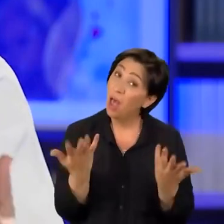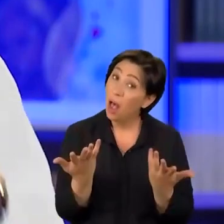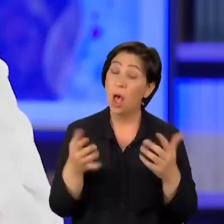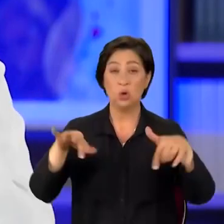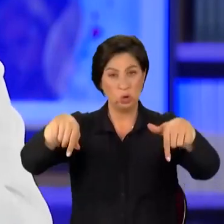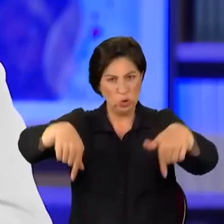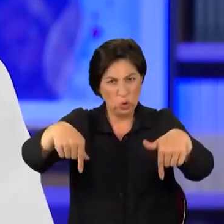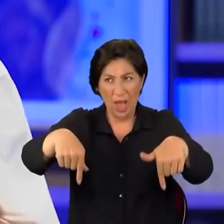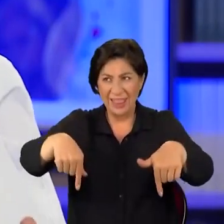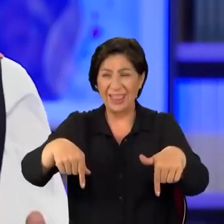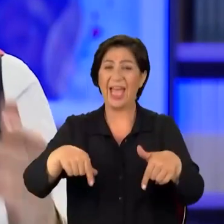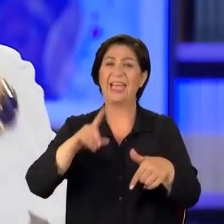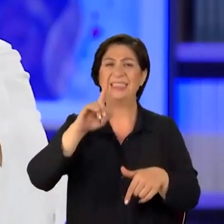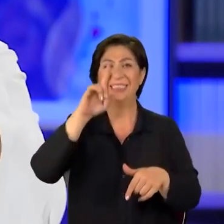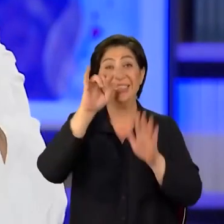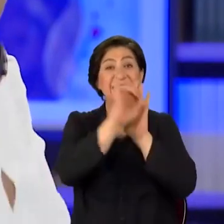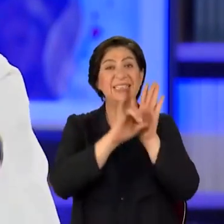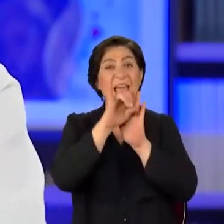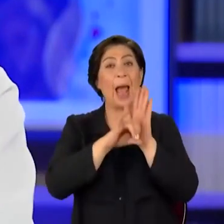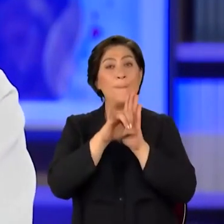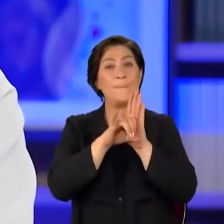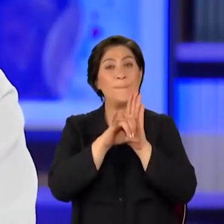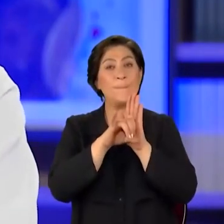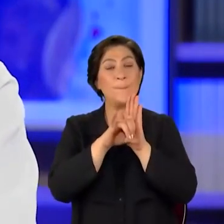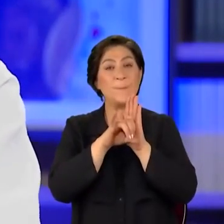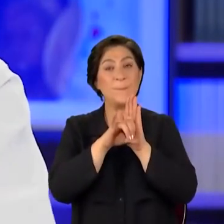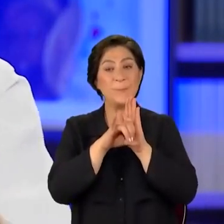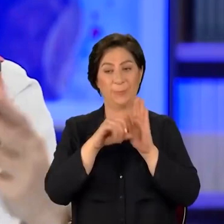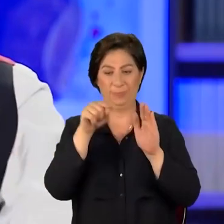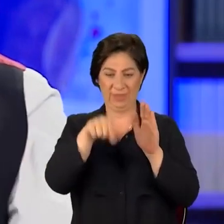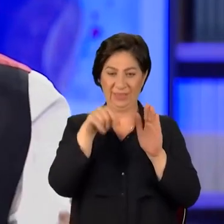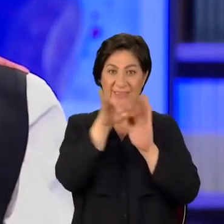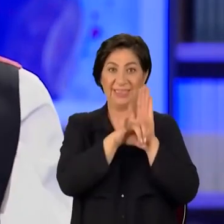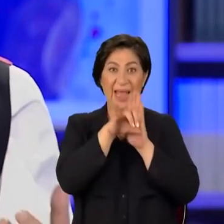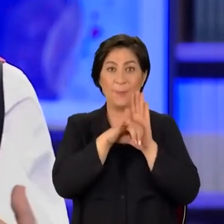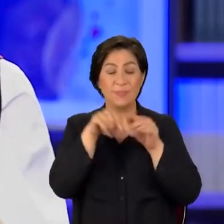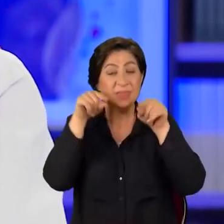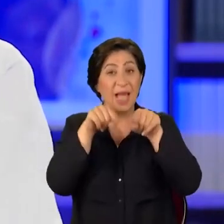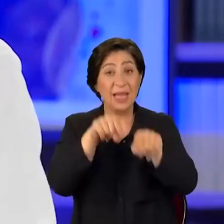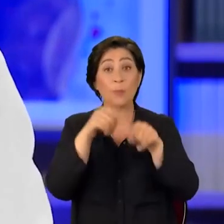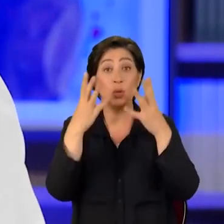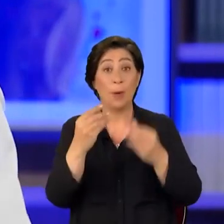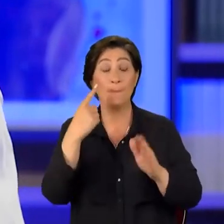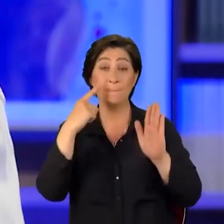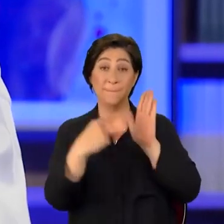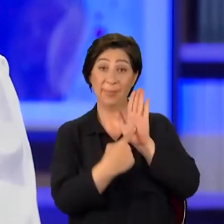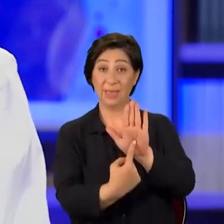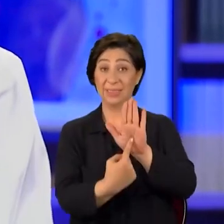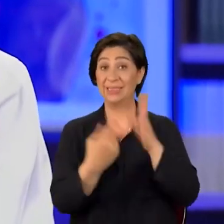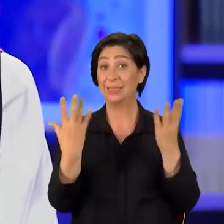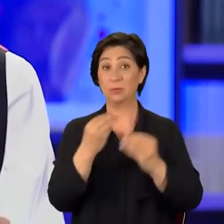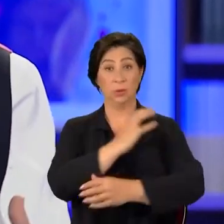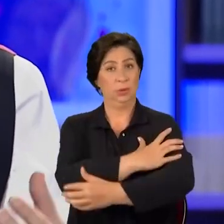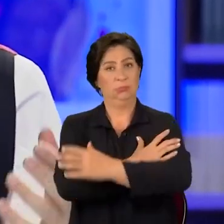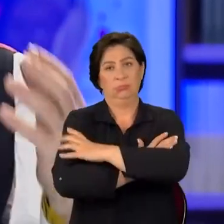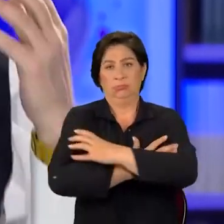anda sadece Instagram hesabı kullanan bir kişinin Instagram'da takip edildiği, bakın ne kadar güzel